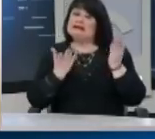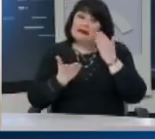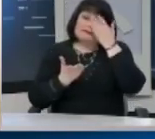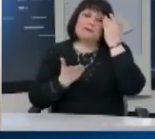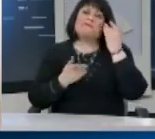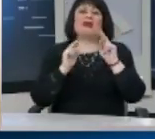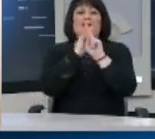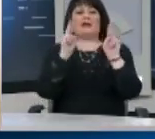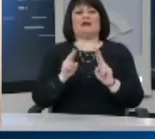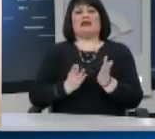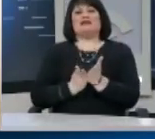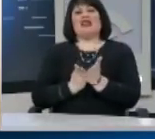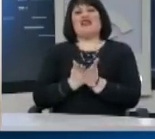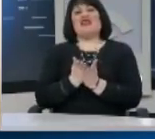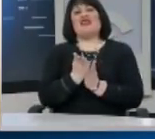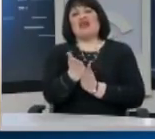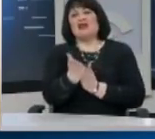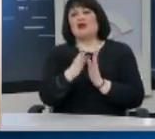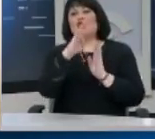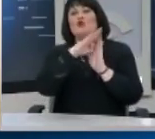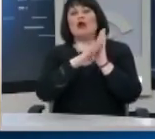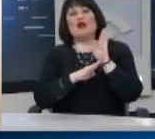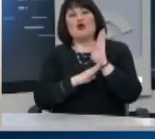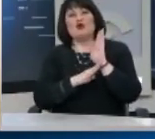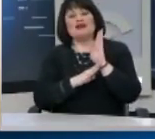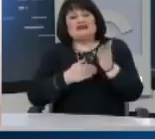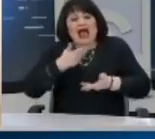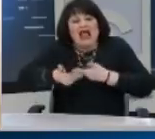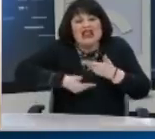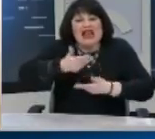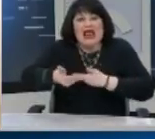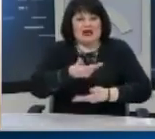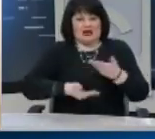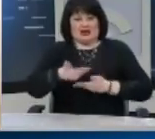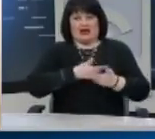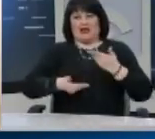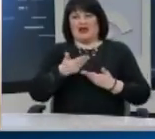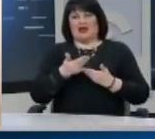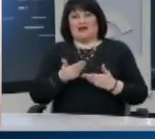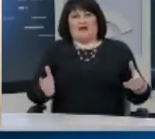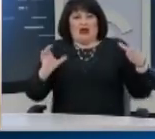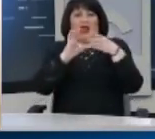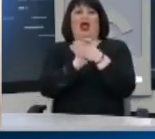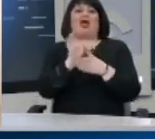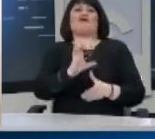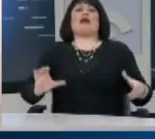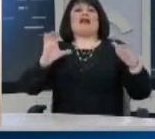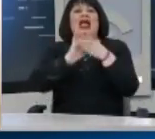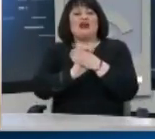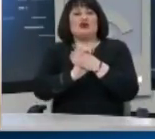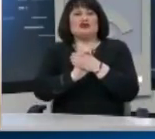του διεθνούς δικαίου είναι οι κανόνες της αλληλεγγύης για να υπάρχει μία υπερεθνική είναι